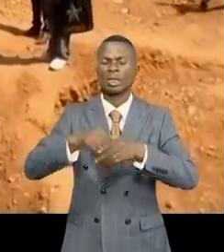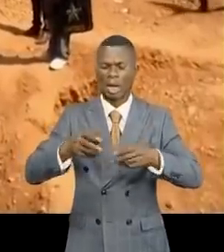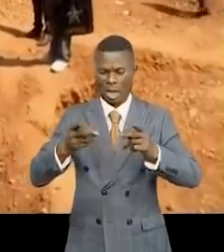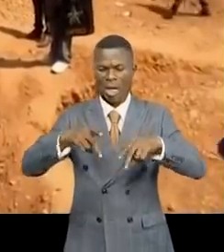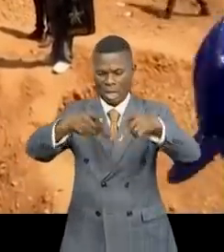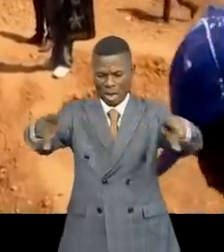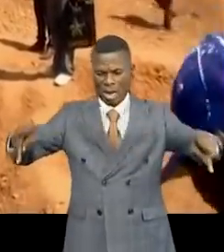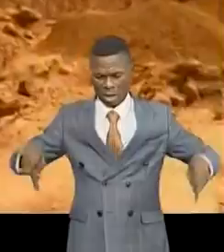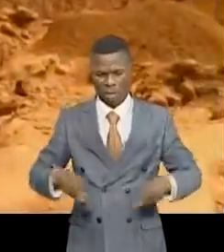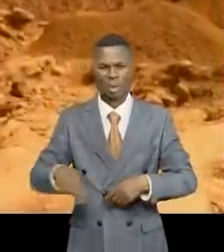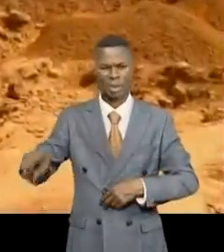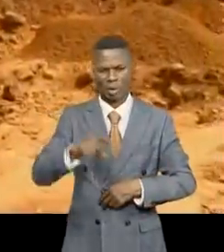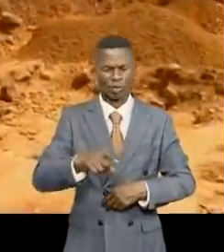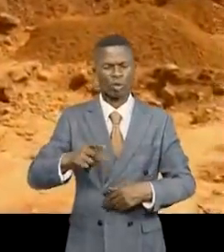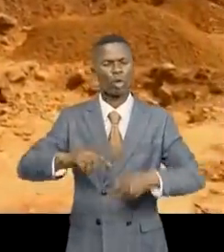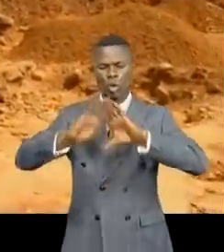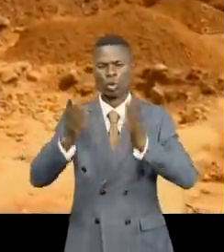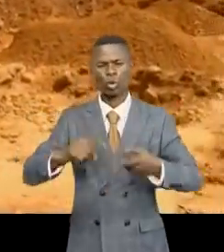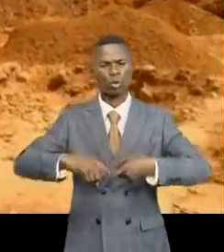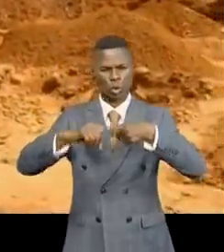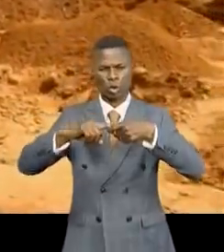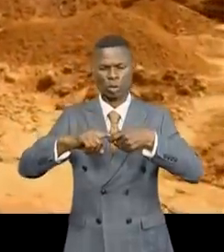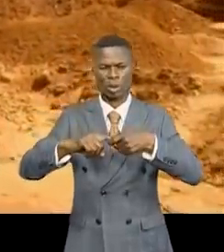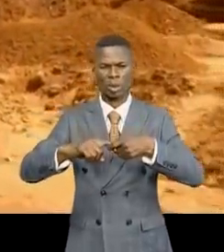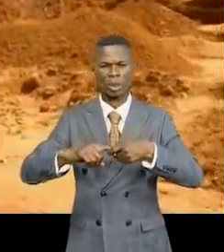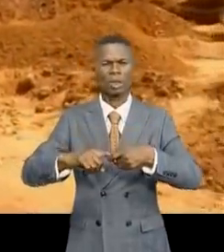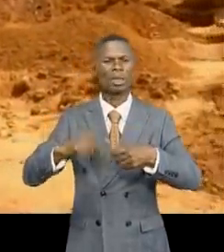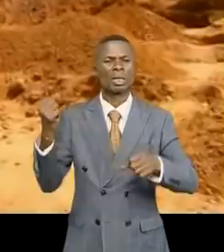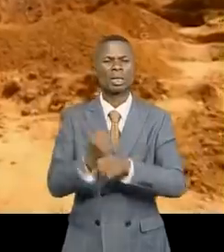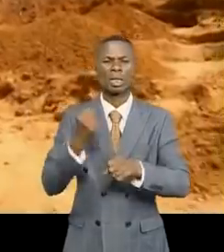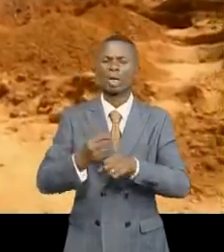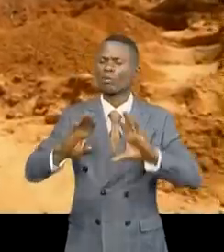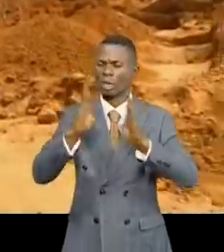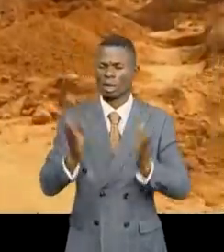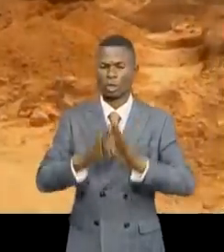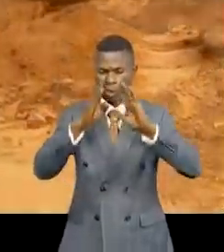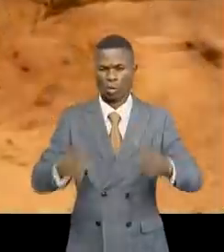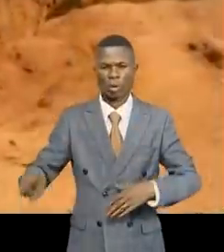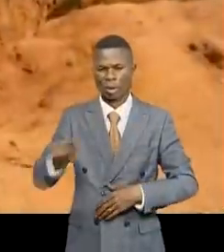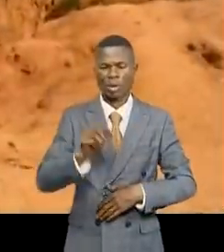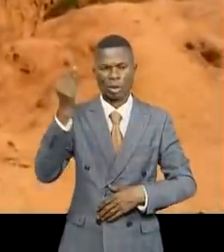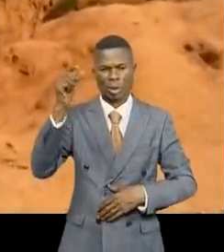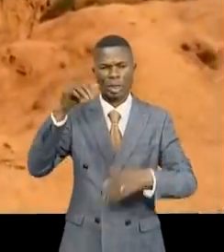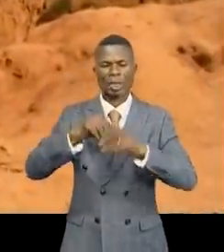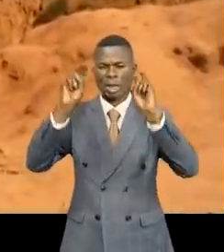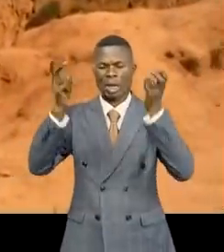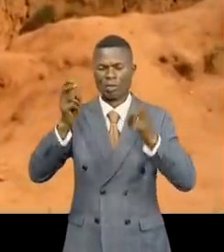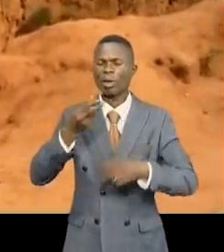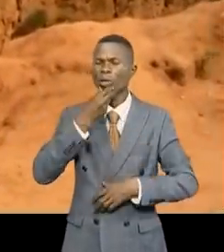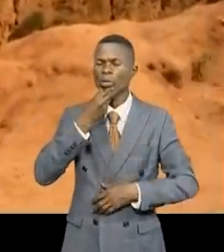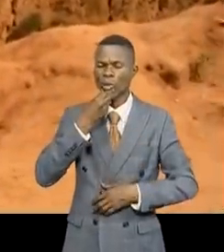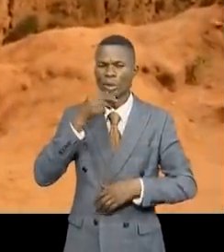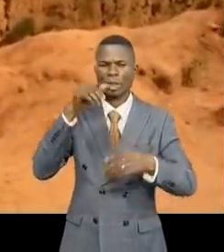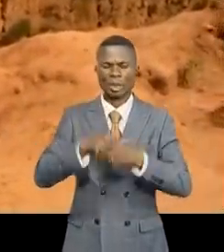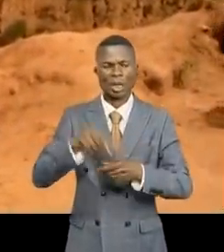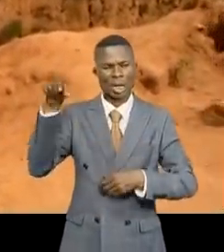résidentielle pour suspendre en haut. Cette mesure de suspendre toutes les exploitations de diamants en pleine ville de Tikapa, surtout dans